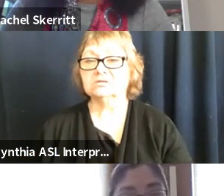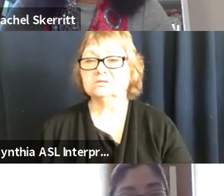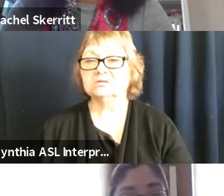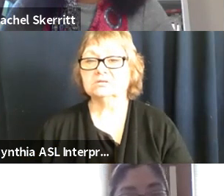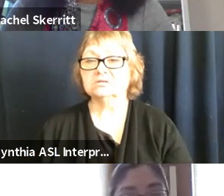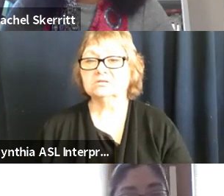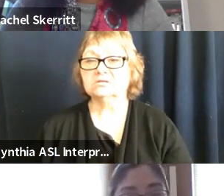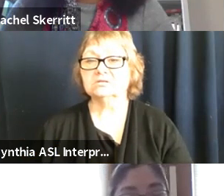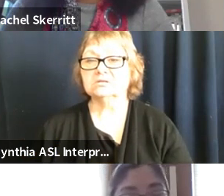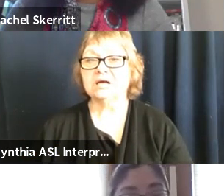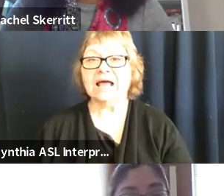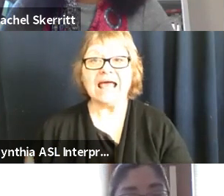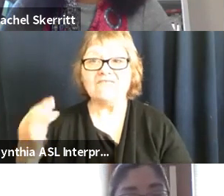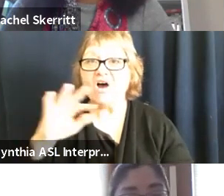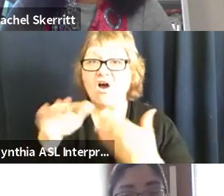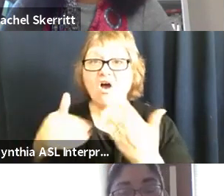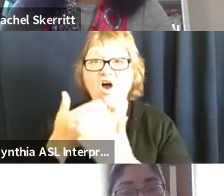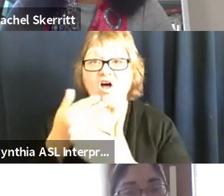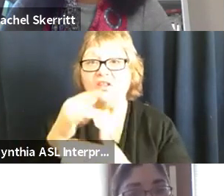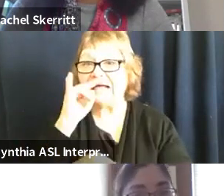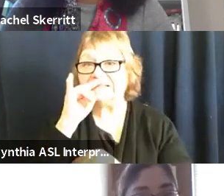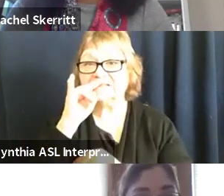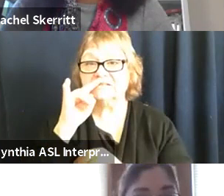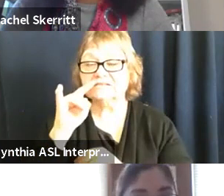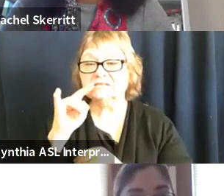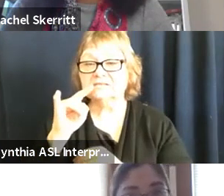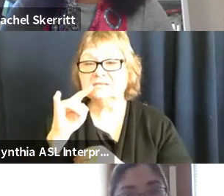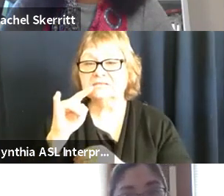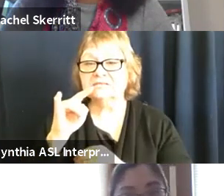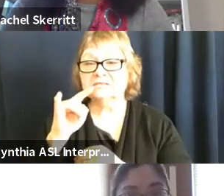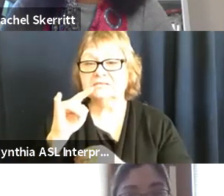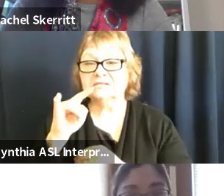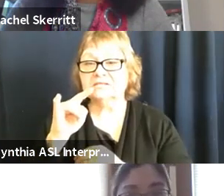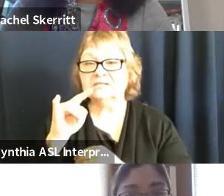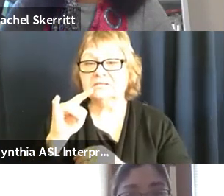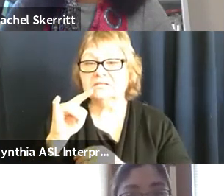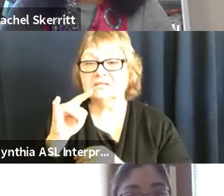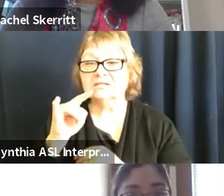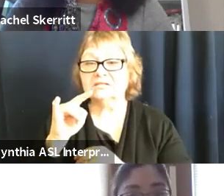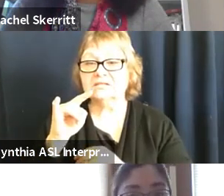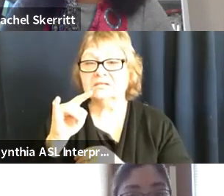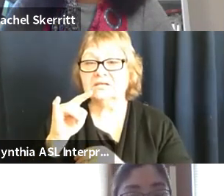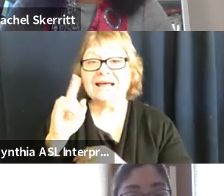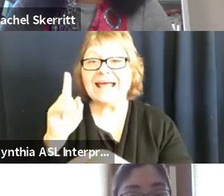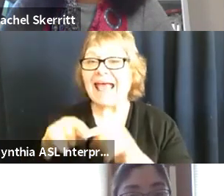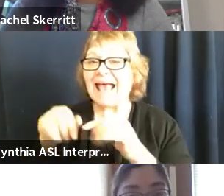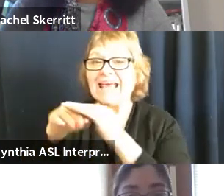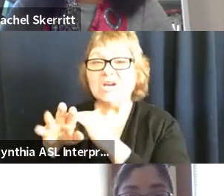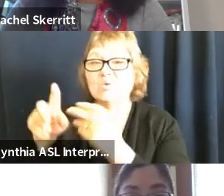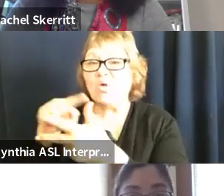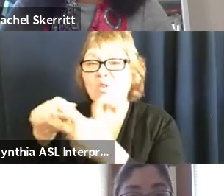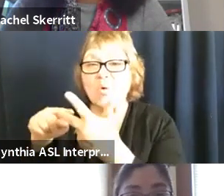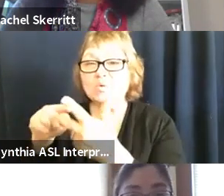如果那些小朋友竞争能力没那么高的，去不到这三间学校的。 If all the kids, they're not as competitive, not as do as well, they couldn't get into these exam